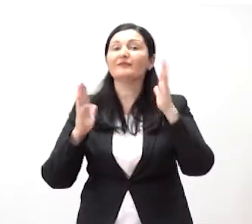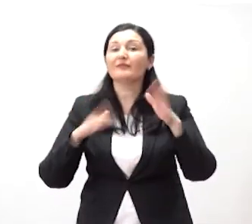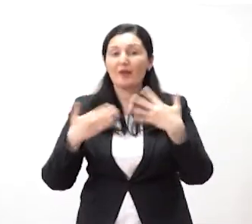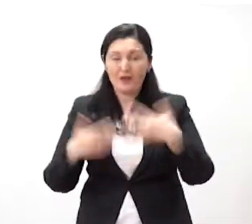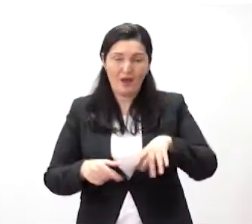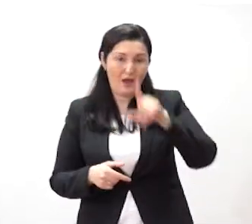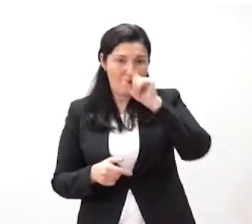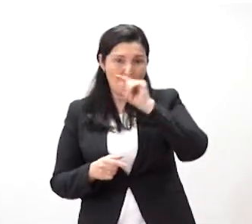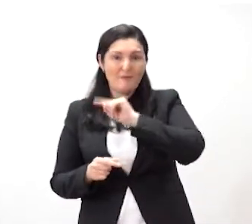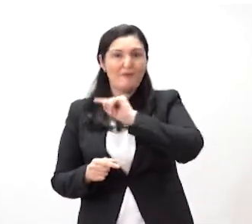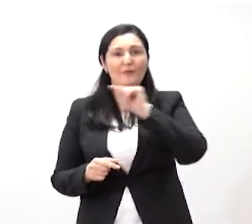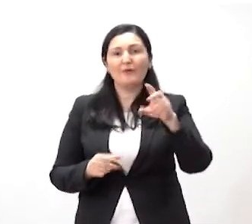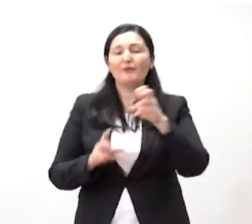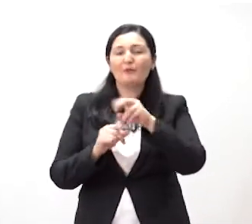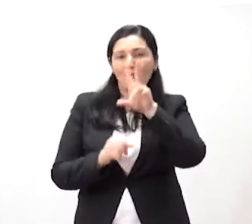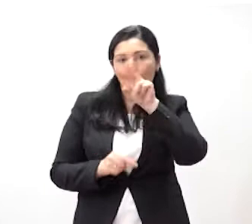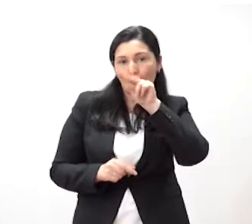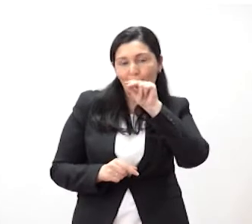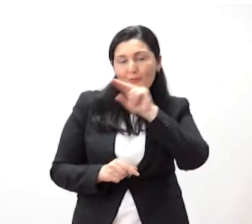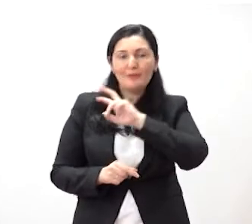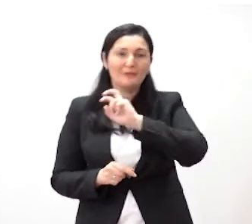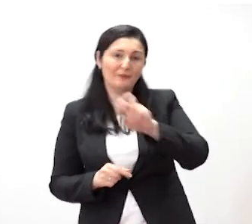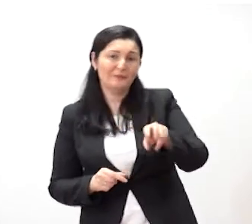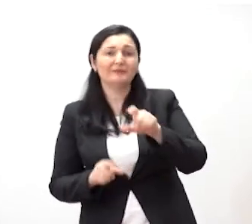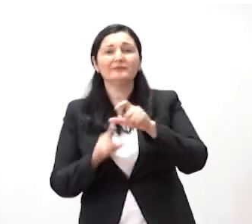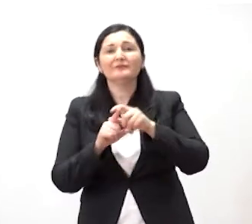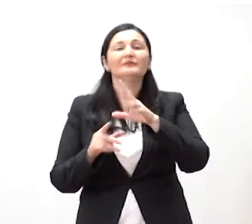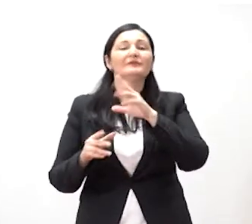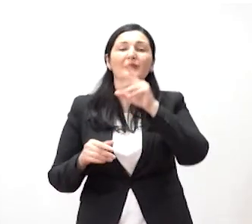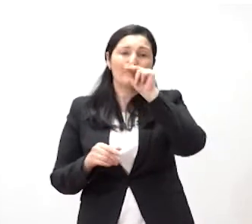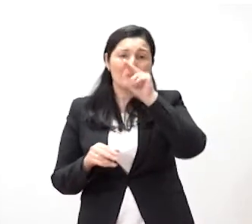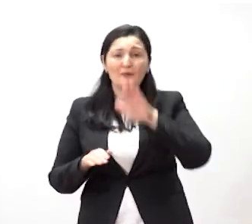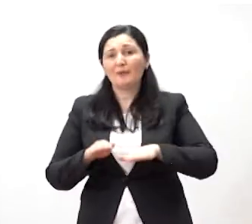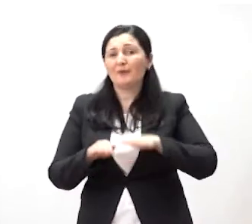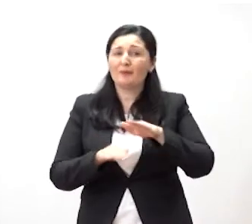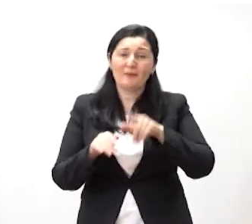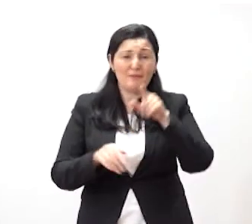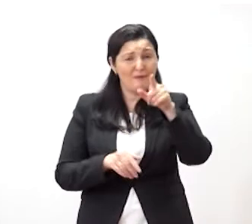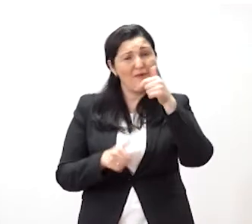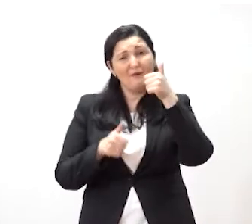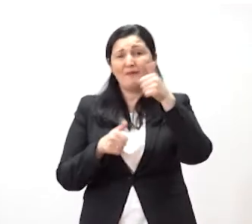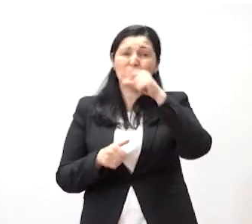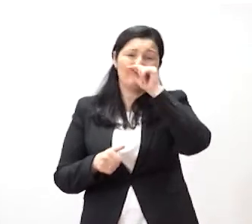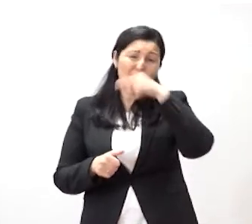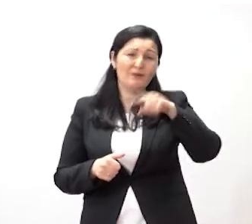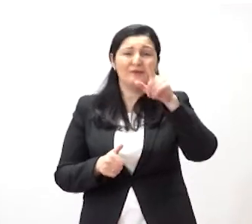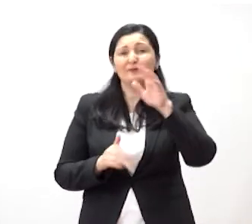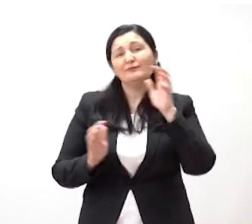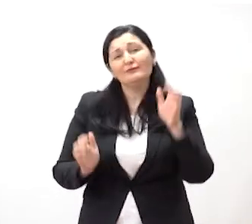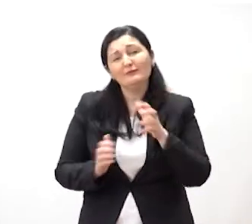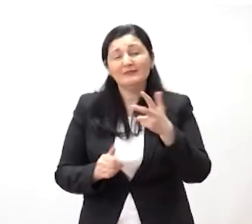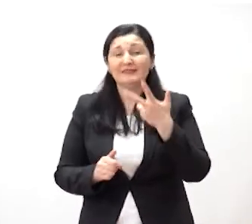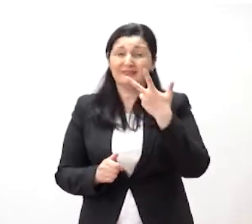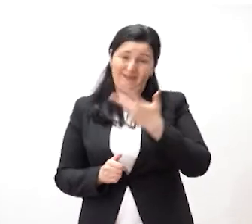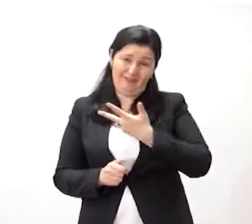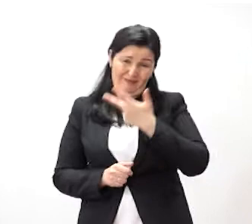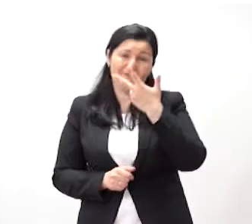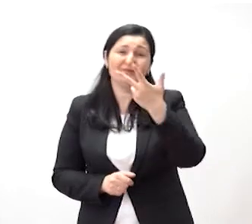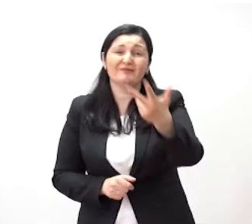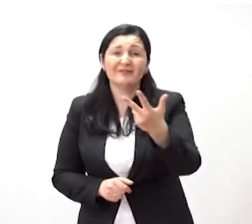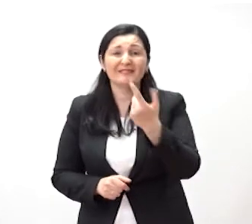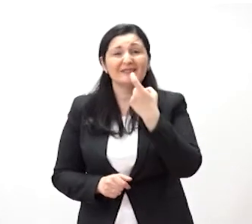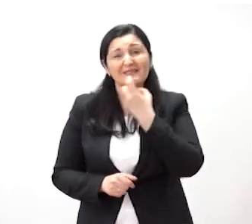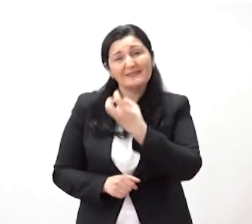мурғо биомад. Омаду гуфт: мурғи марҷон, ту бисёр ғамхорӣ. Се тухми маро ҳам